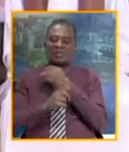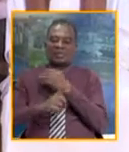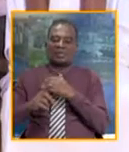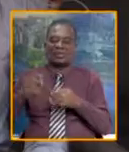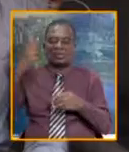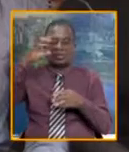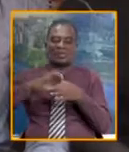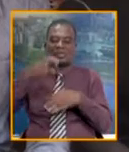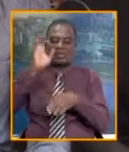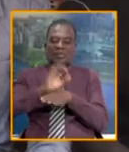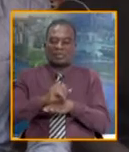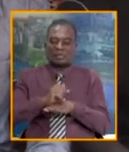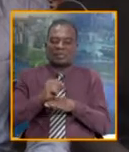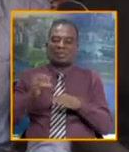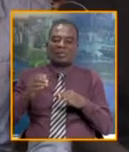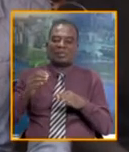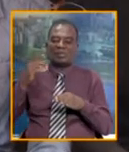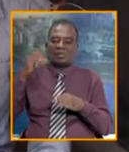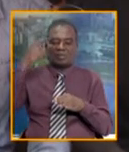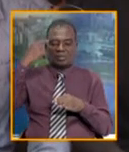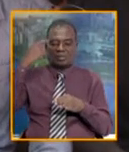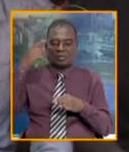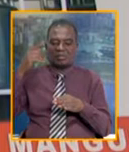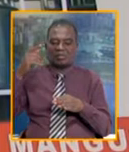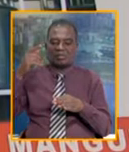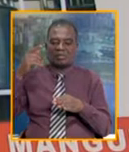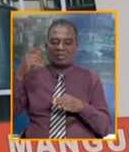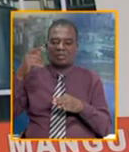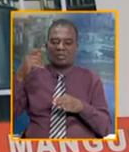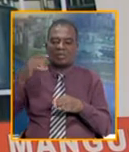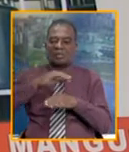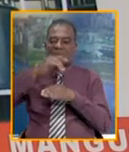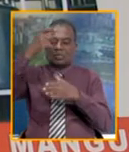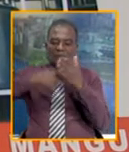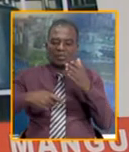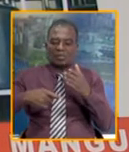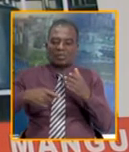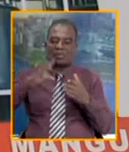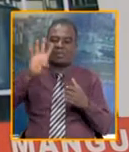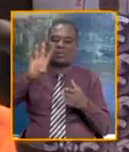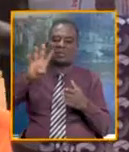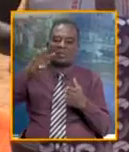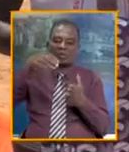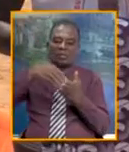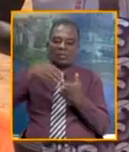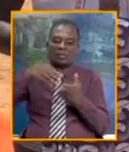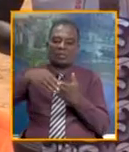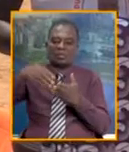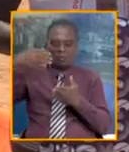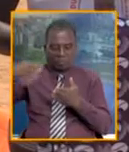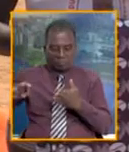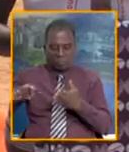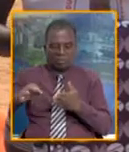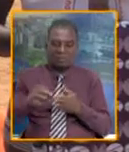d'unités de transformation semi-industrielle de produits agricoles. Coût global du programme, 4,3 milliards de